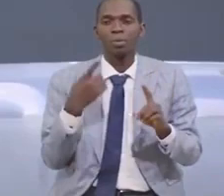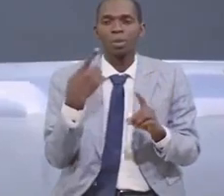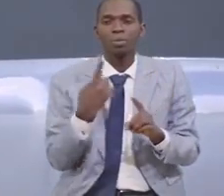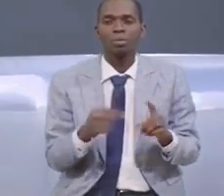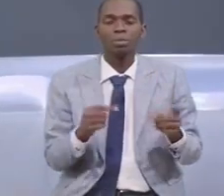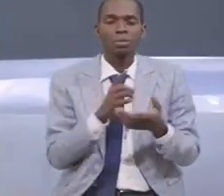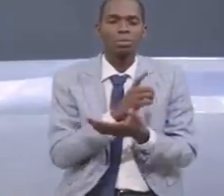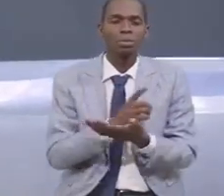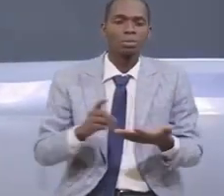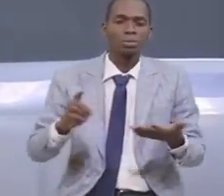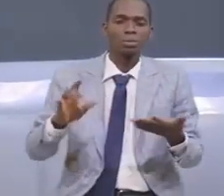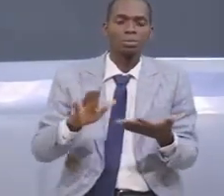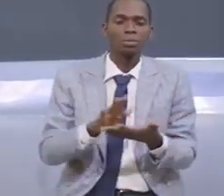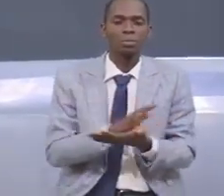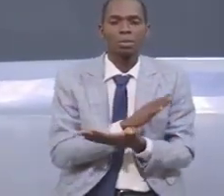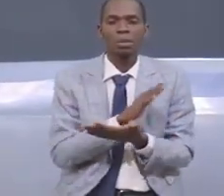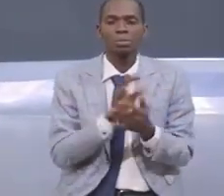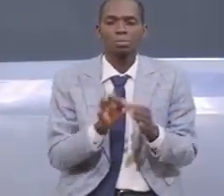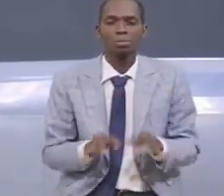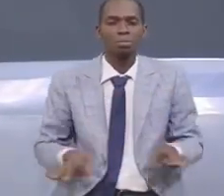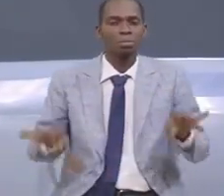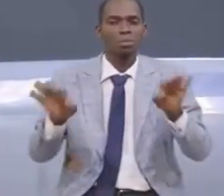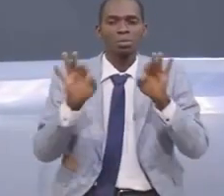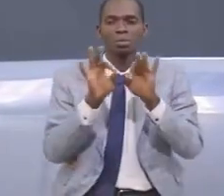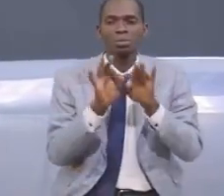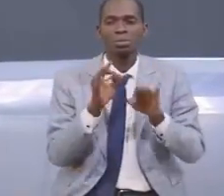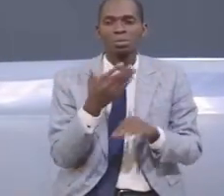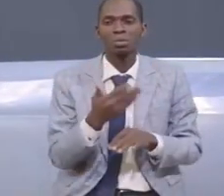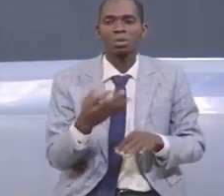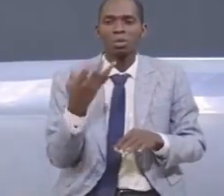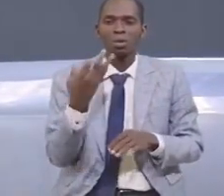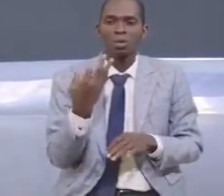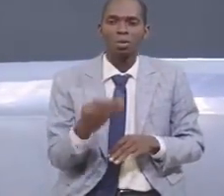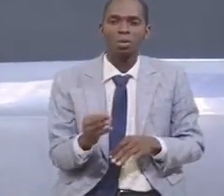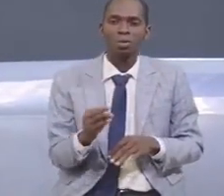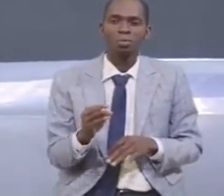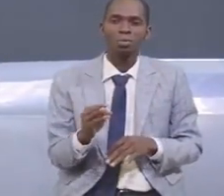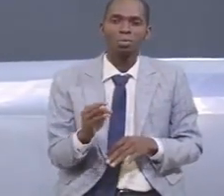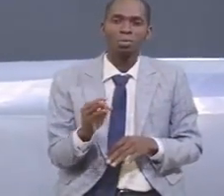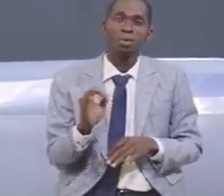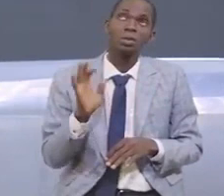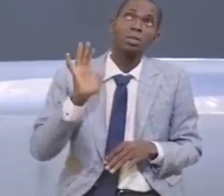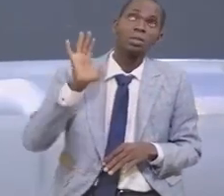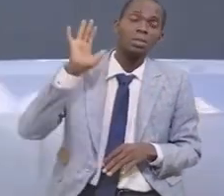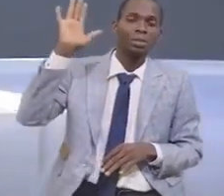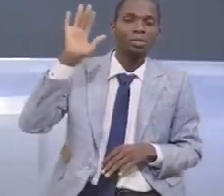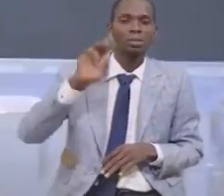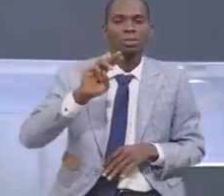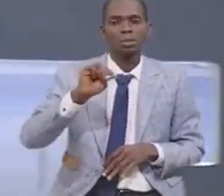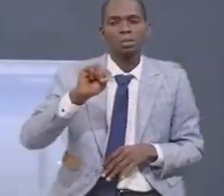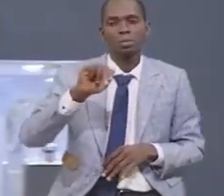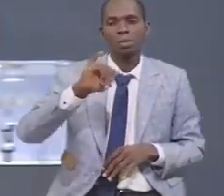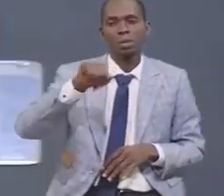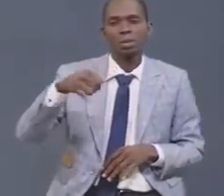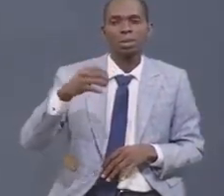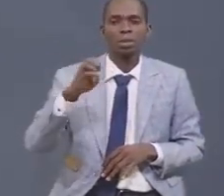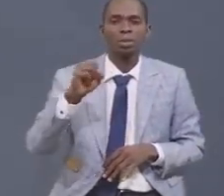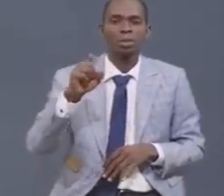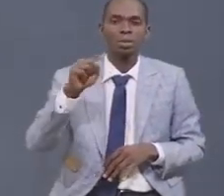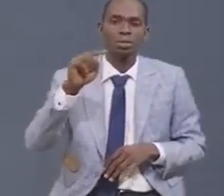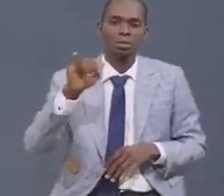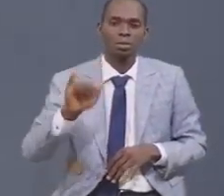supreme essential of the ministry of his majesty. ఆయన మహిమ